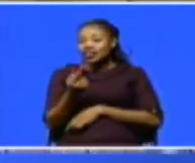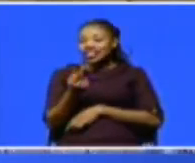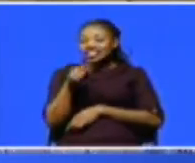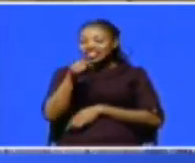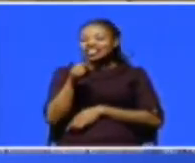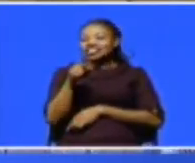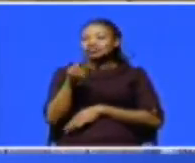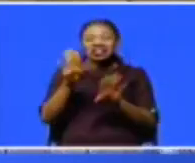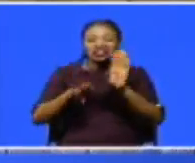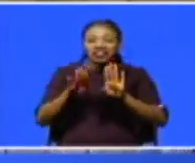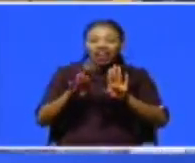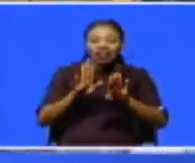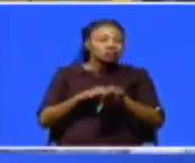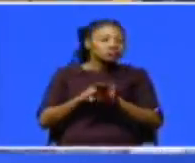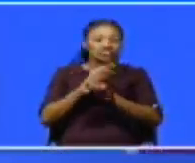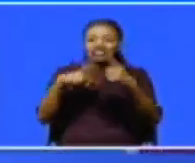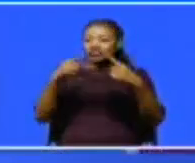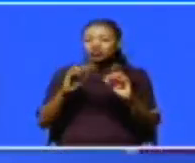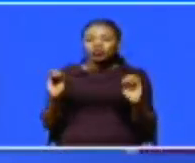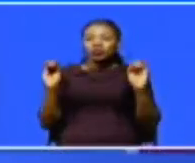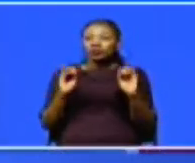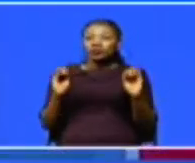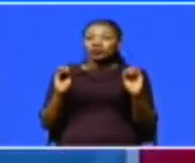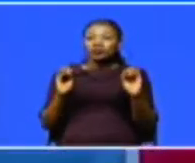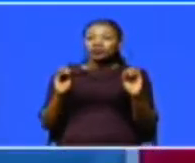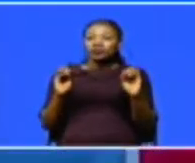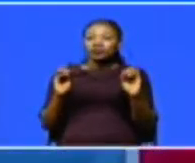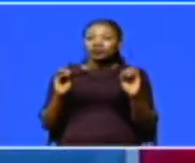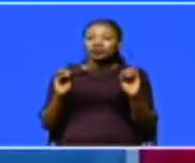mbele mbele hakuna mali itafika. Kwingineko, Rais Uhuru Kenyatta